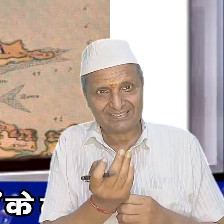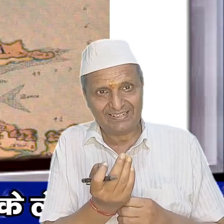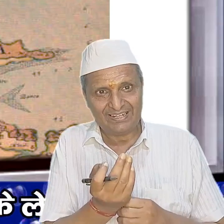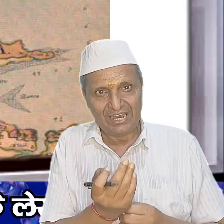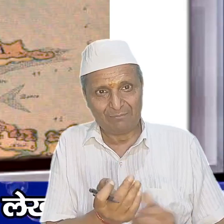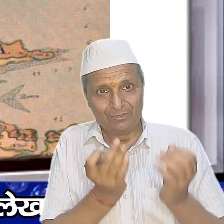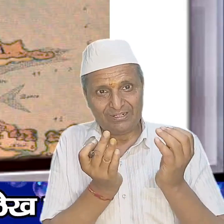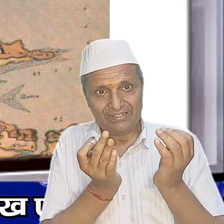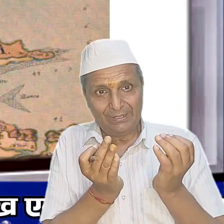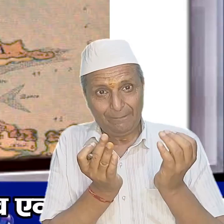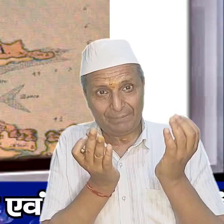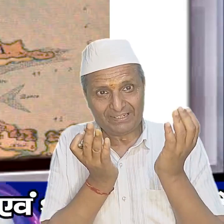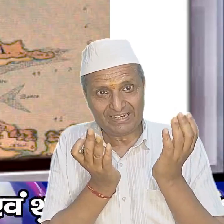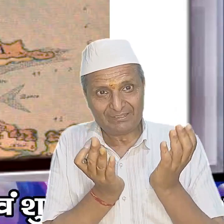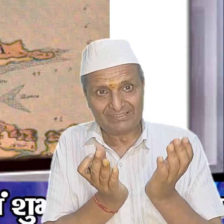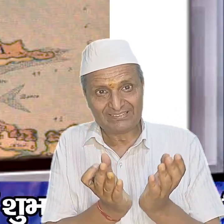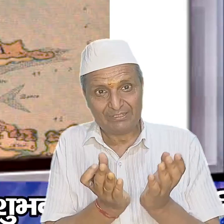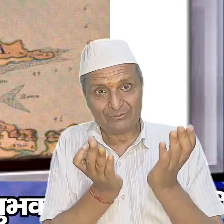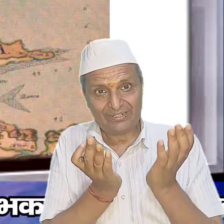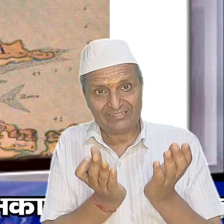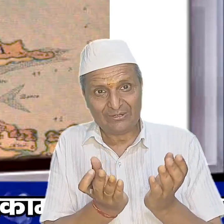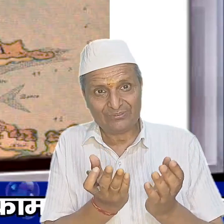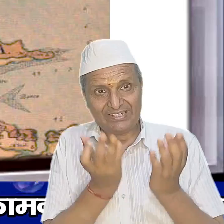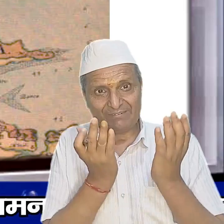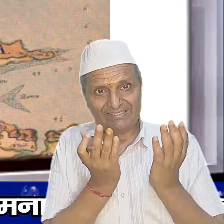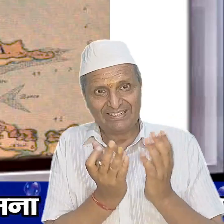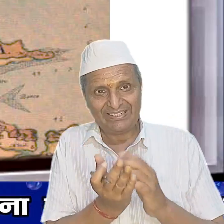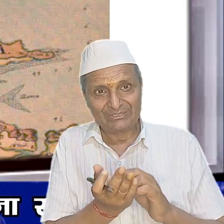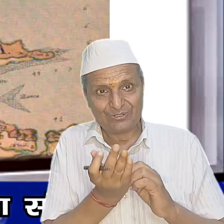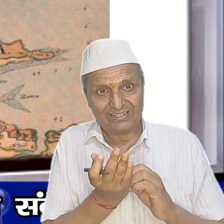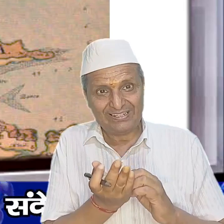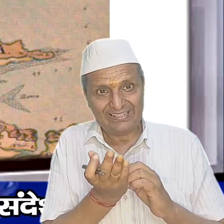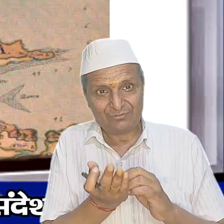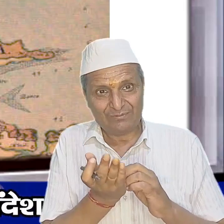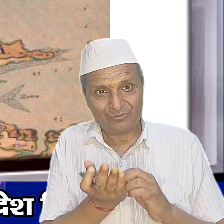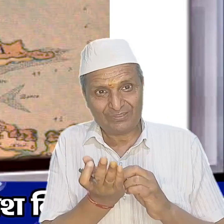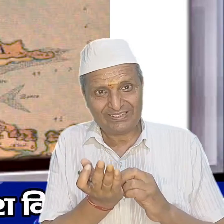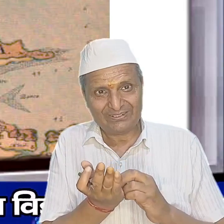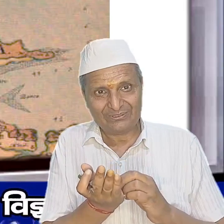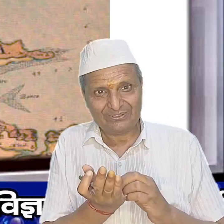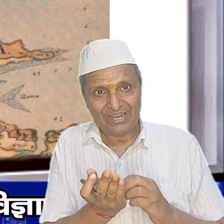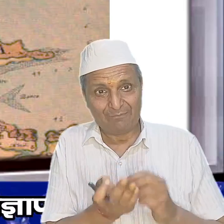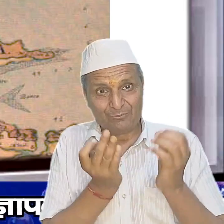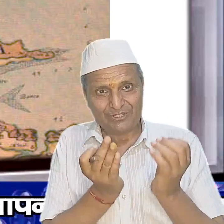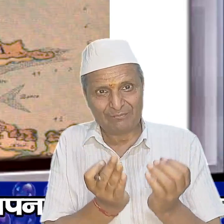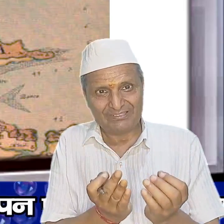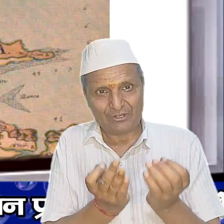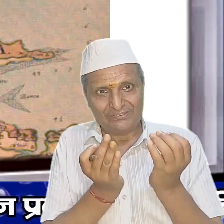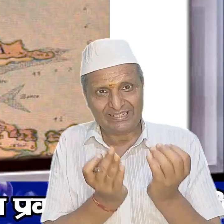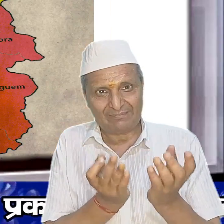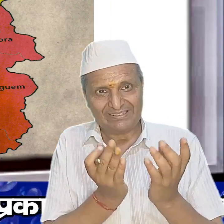उसके नाम की स्कूलें चलती हैं, जो हम सब हिंदुओं और जैनों की छाती पर मुंह दलती हैं, धर्म परिवर्तन के काम करवाती